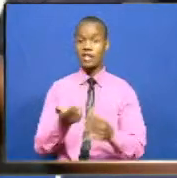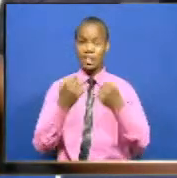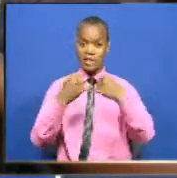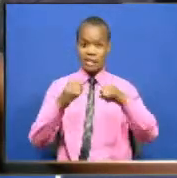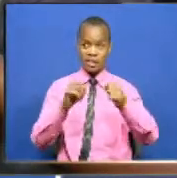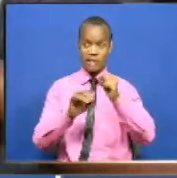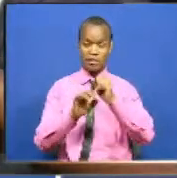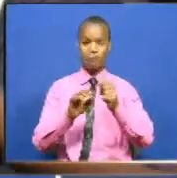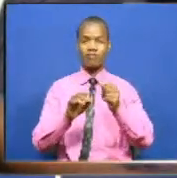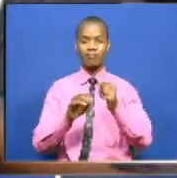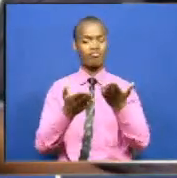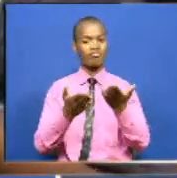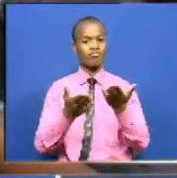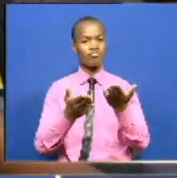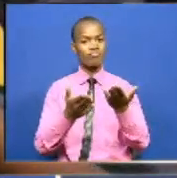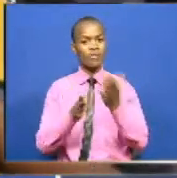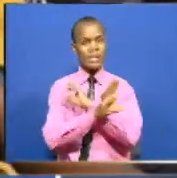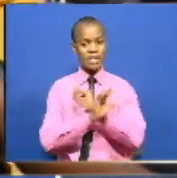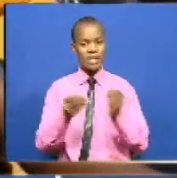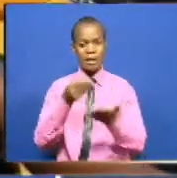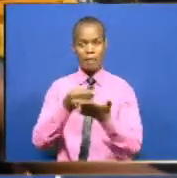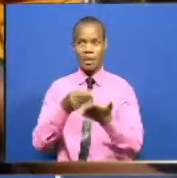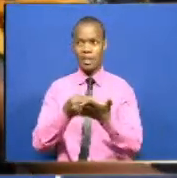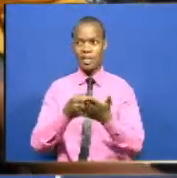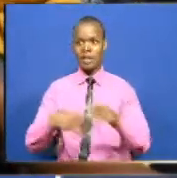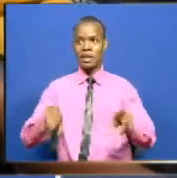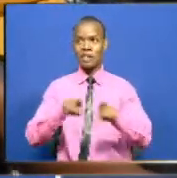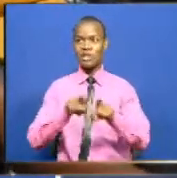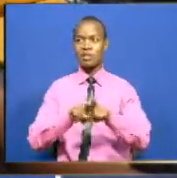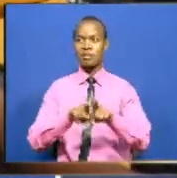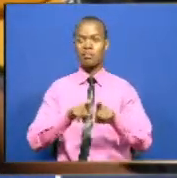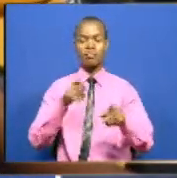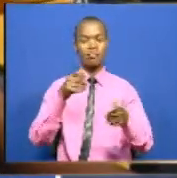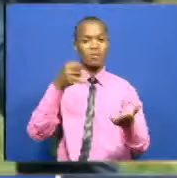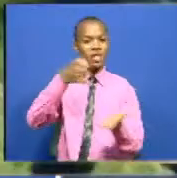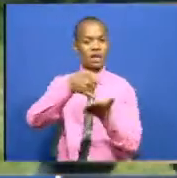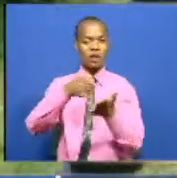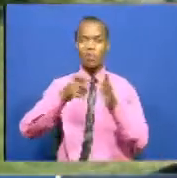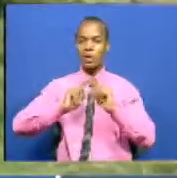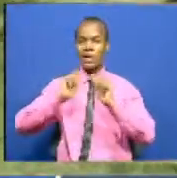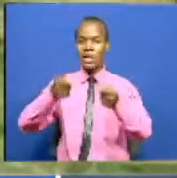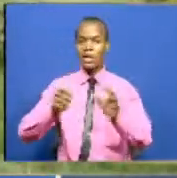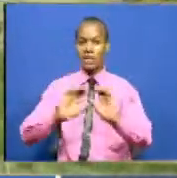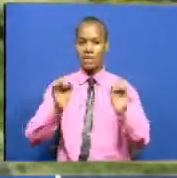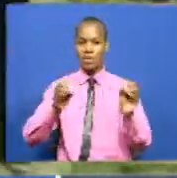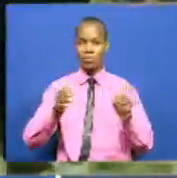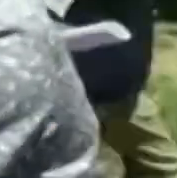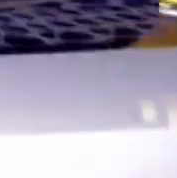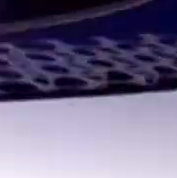bali si kutetea wa vijana wala kutangaza talent ya vijana. Hiyo ni uongo na tunapinga.